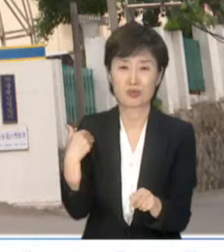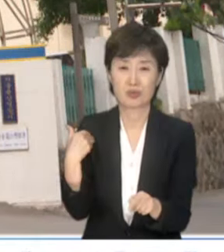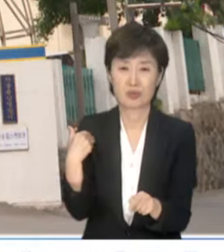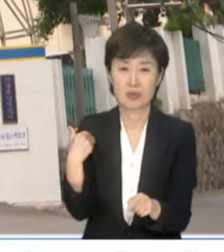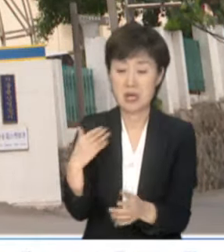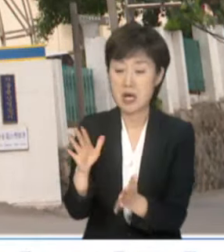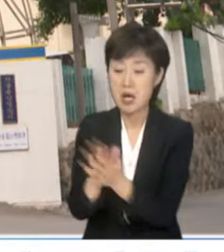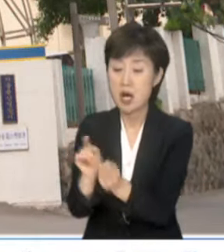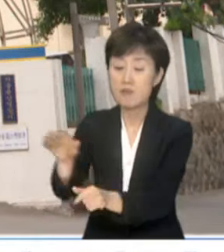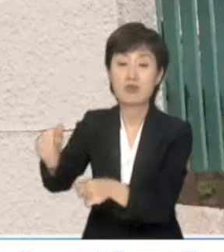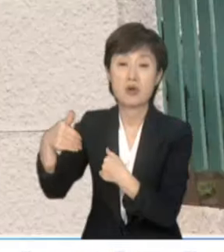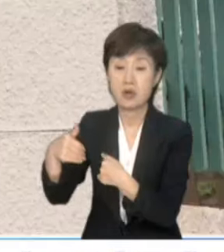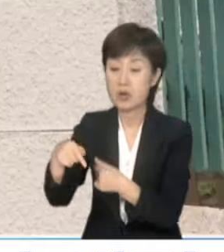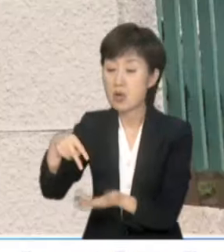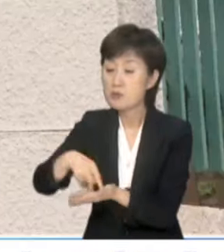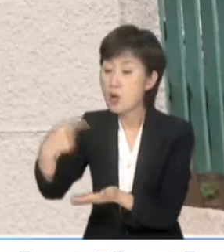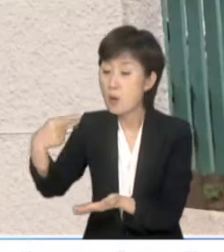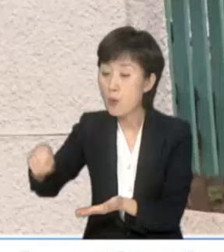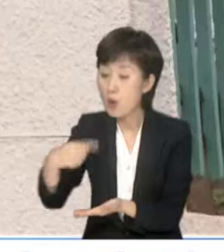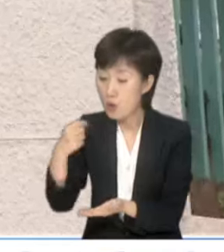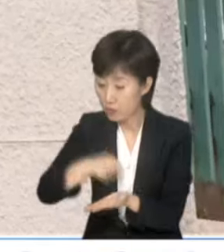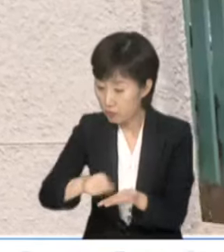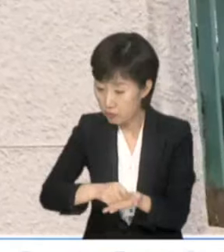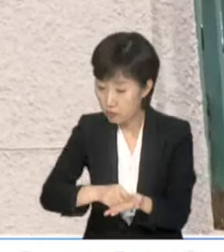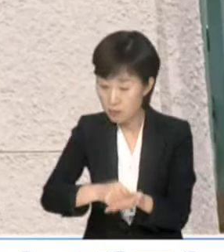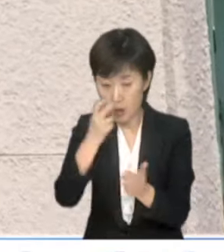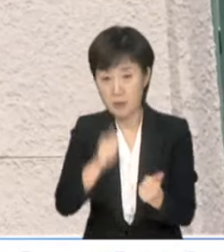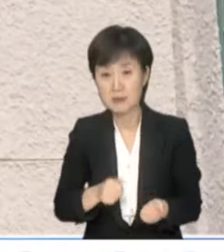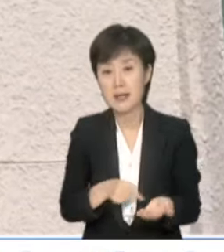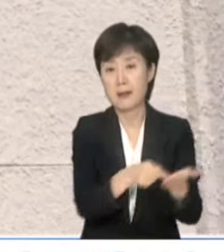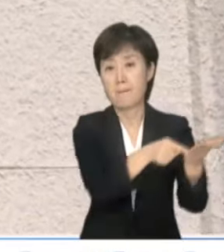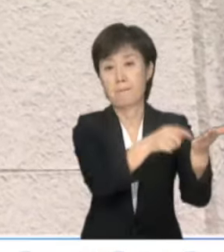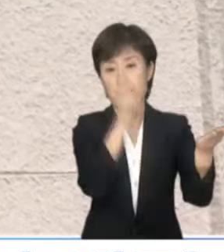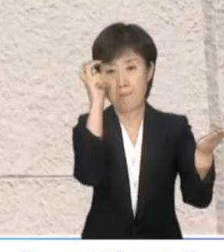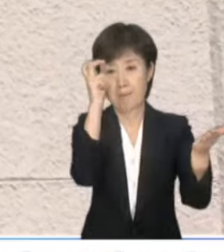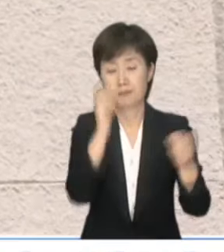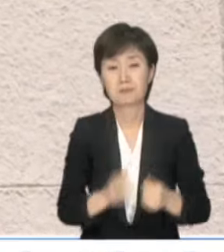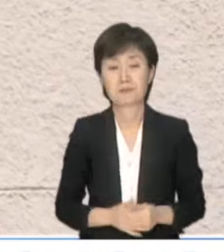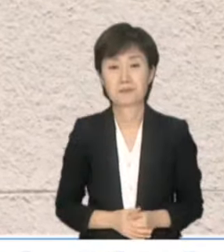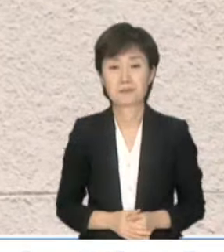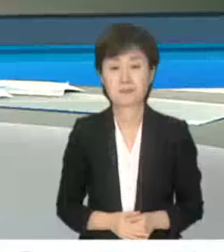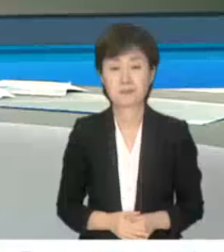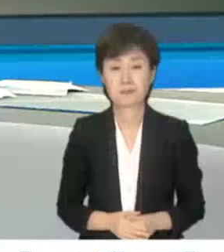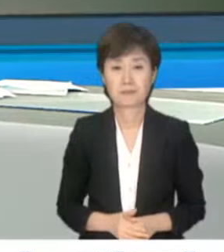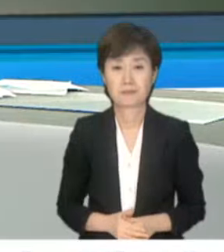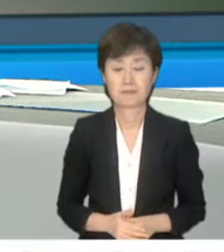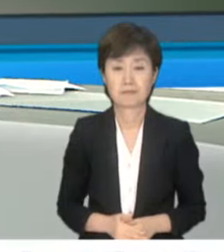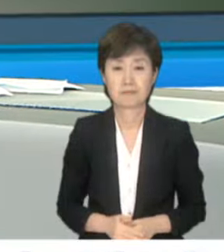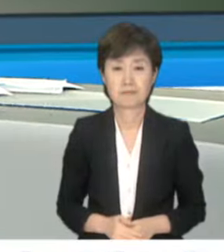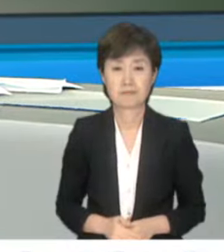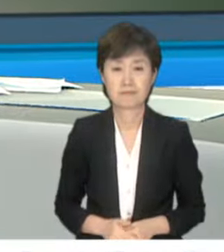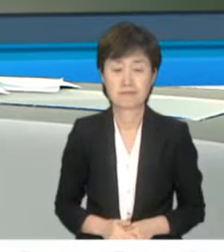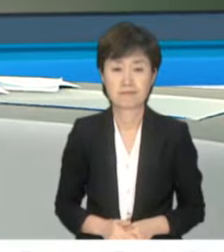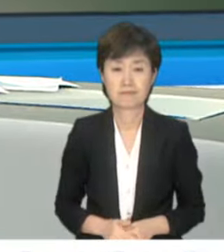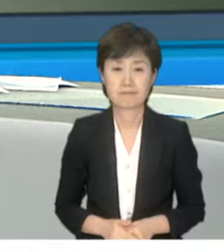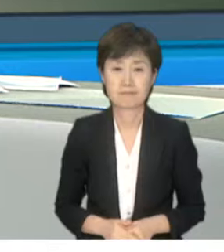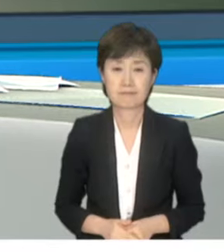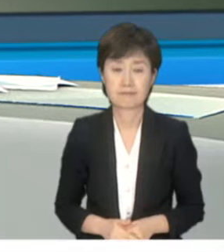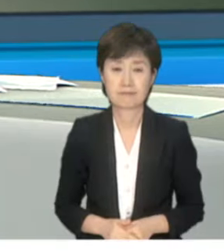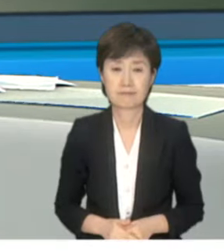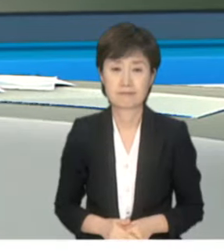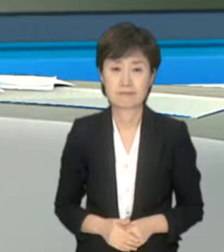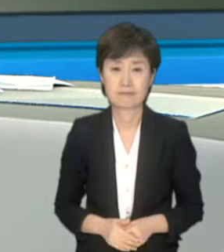당사자 입장을 확인해서 또 검찰로 송치해서 기소될 가능성이 높습니다. 아무튼 경찰 조사 상황 저희가 앞으로 꾸준히 좀